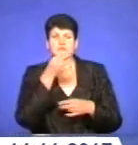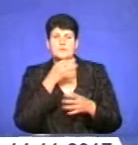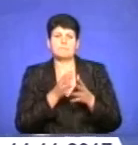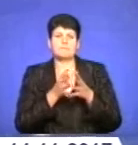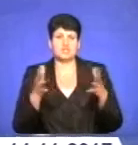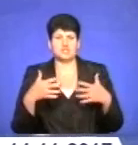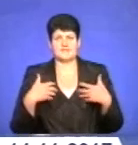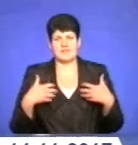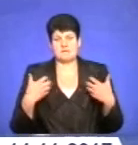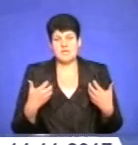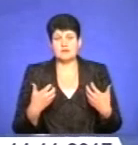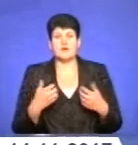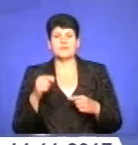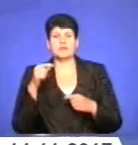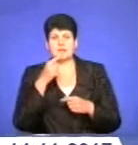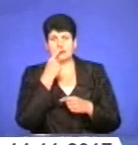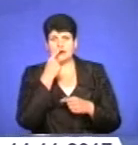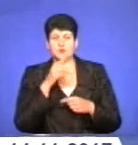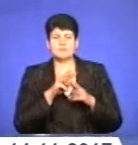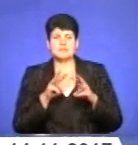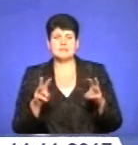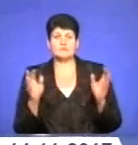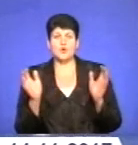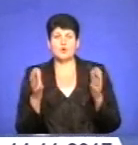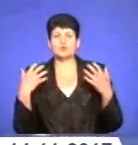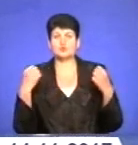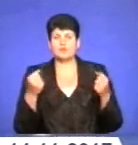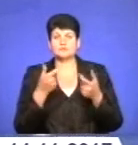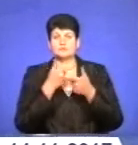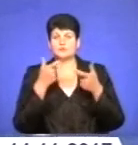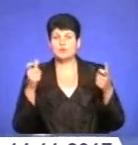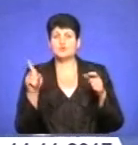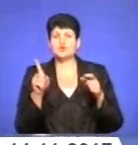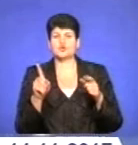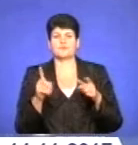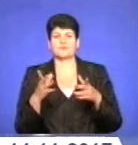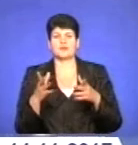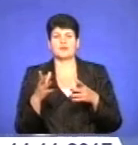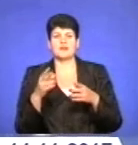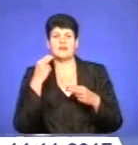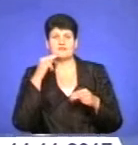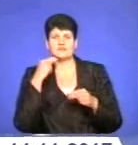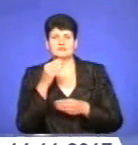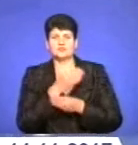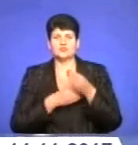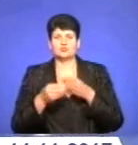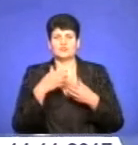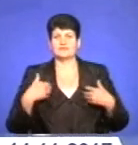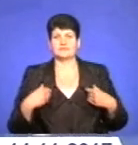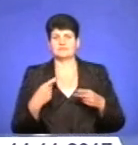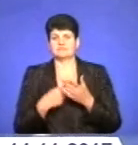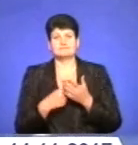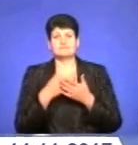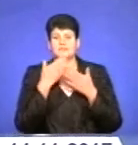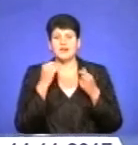вітамінів. Нагадаю, нещодавно Міністерство охорони здоров'я України повідомило, що ефективність синтетичних вітамінів не доведена. Чим же